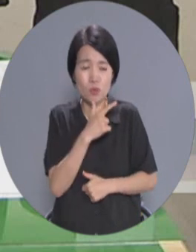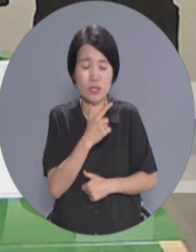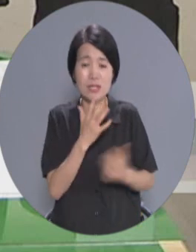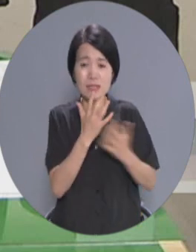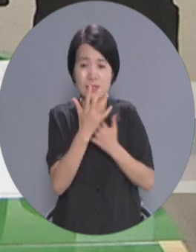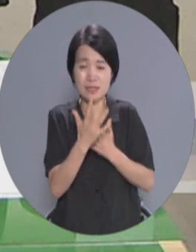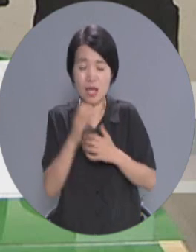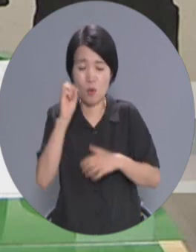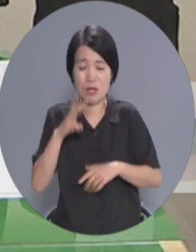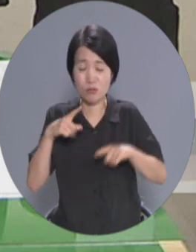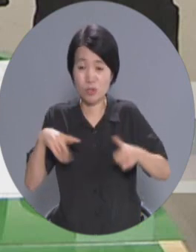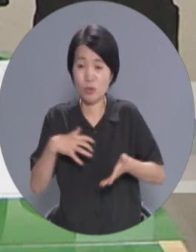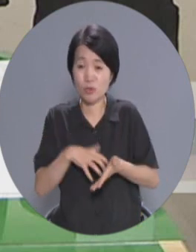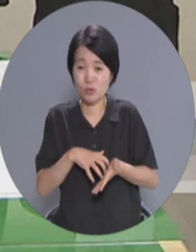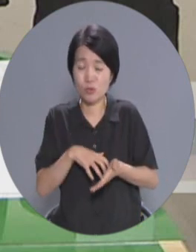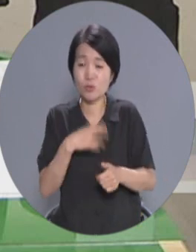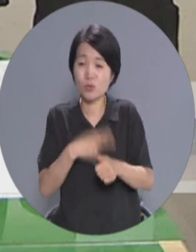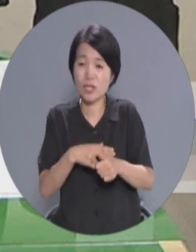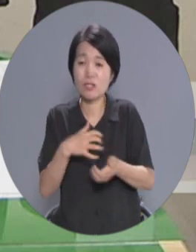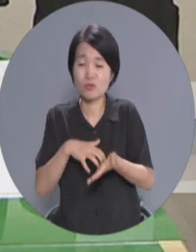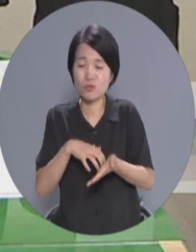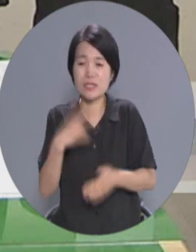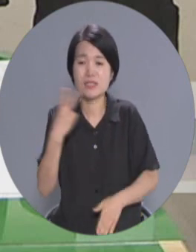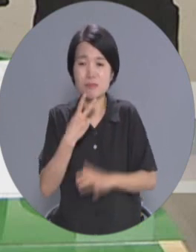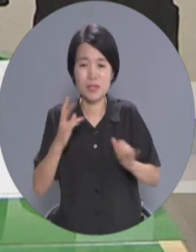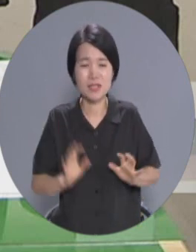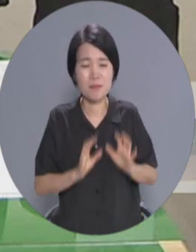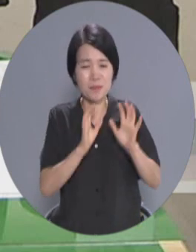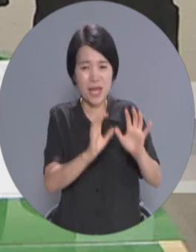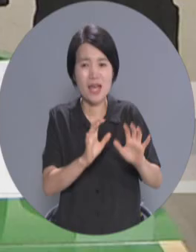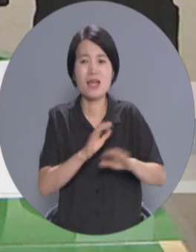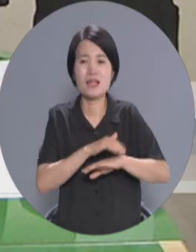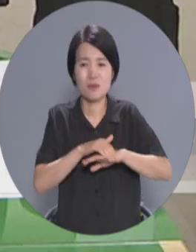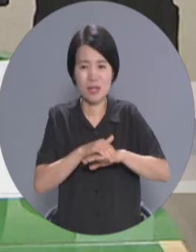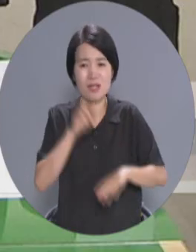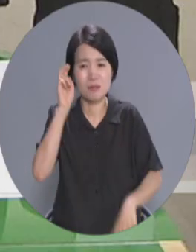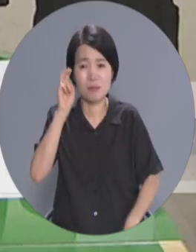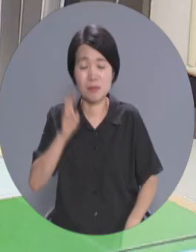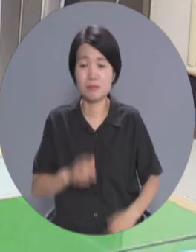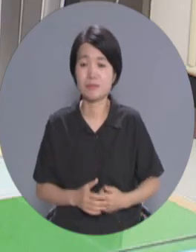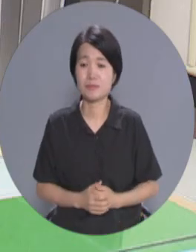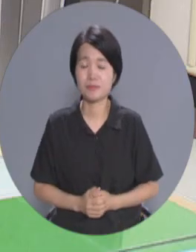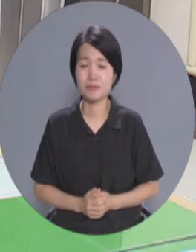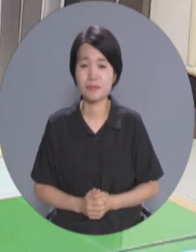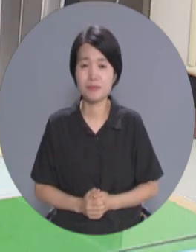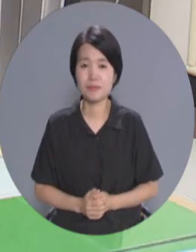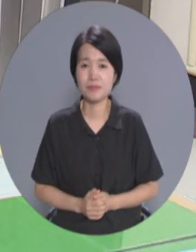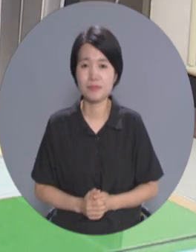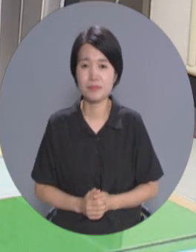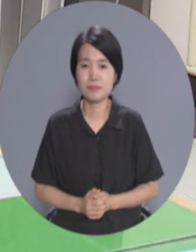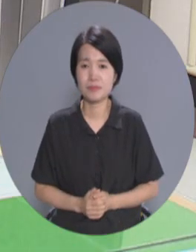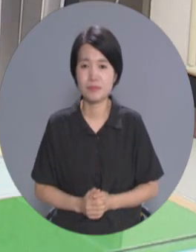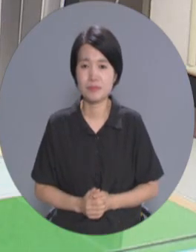교사 2천여 명이 참여할 것으로 예상됩니다. 임지은 기자의 보도입니다.